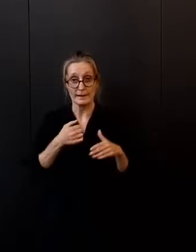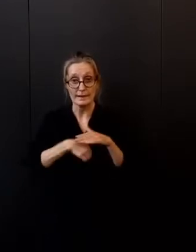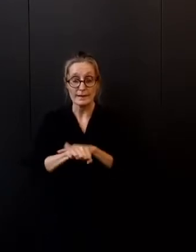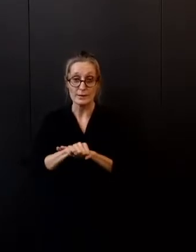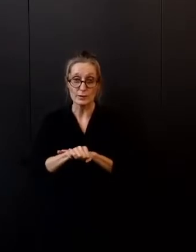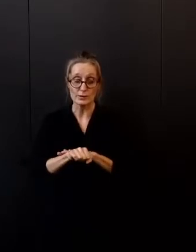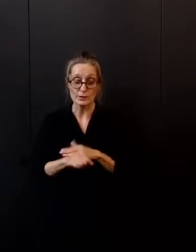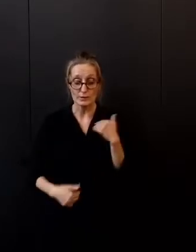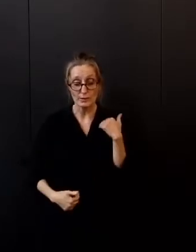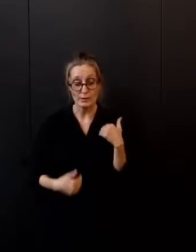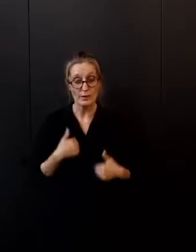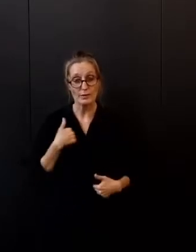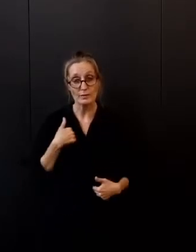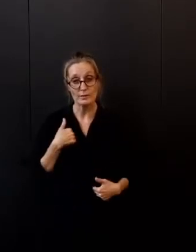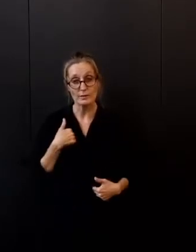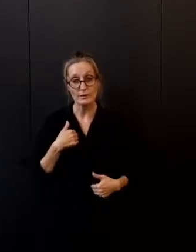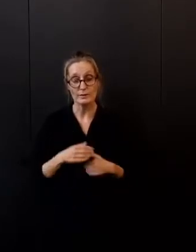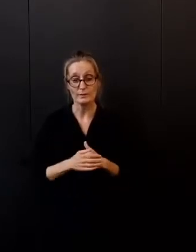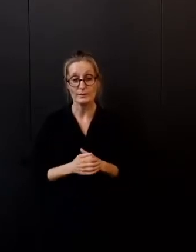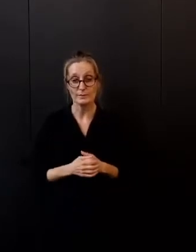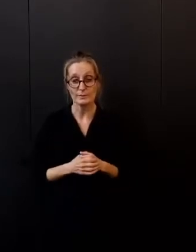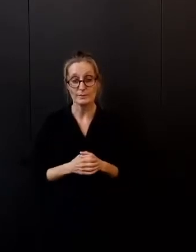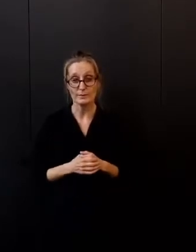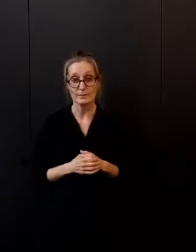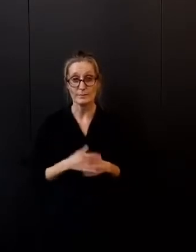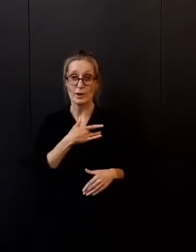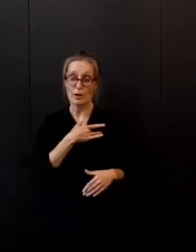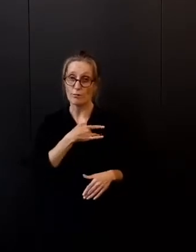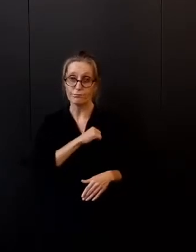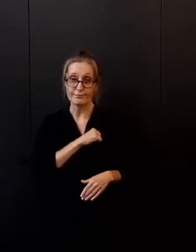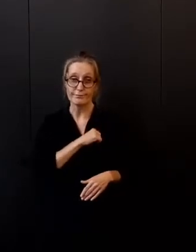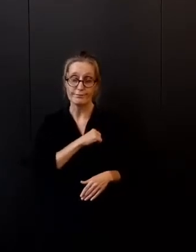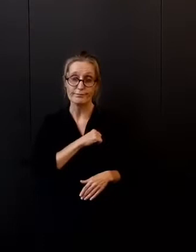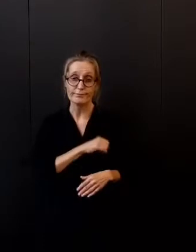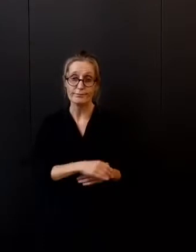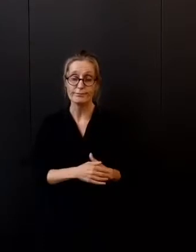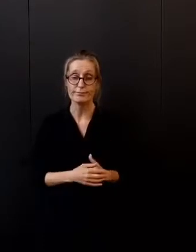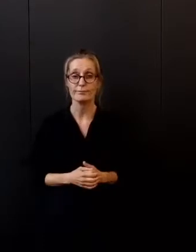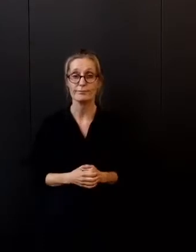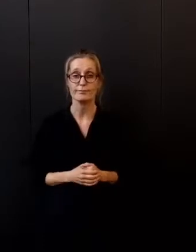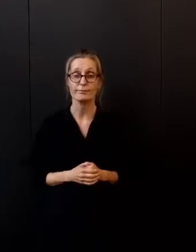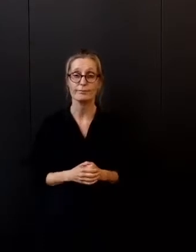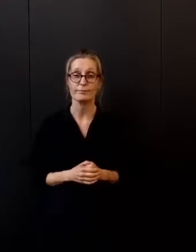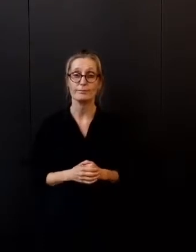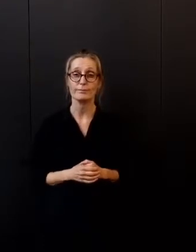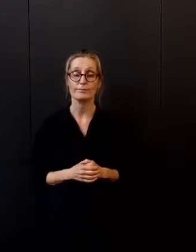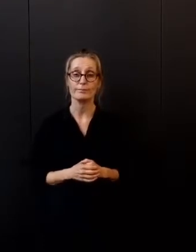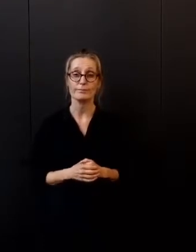naissance suite à un arrêt cardiaque.